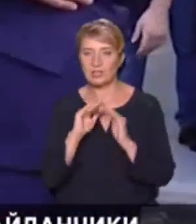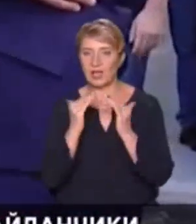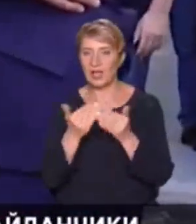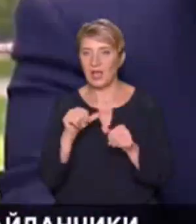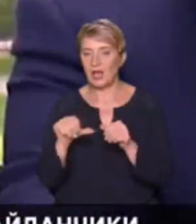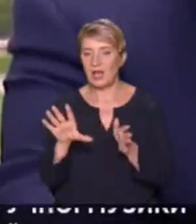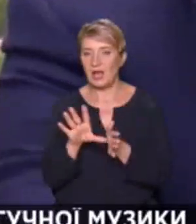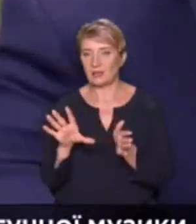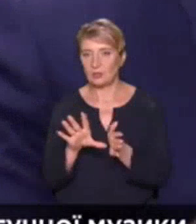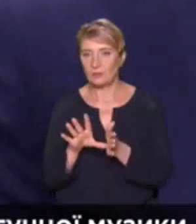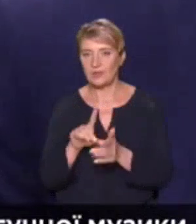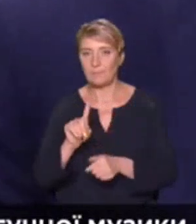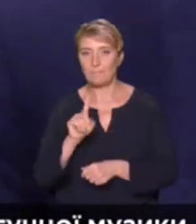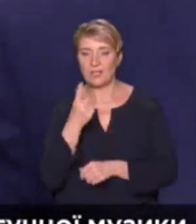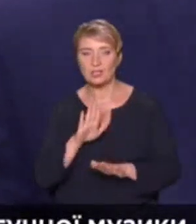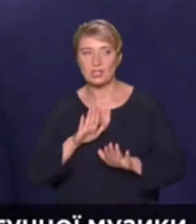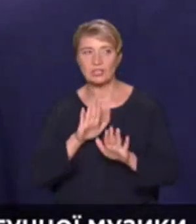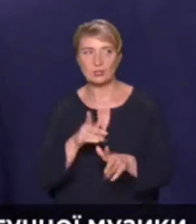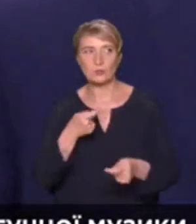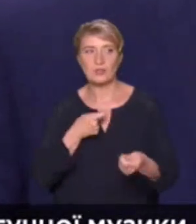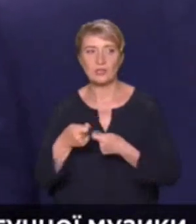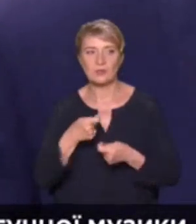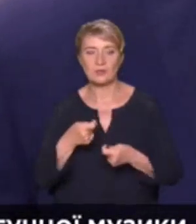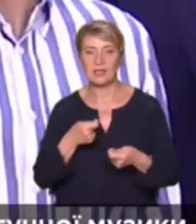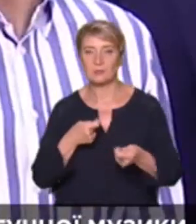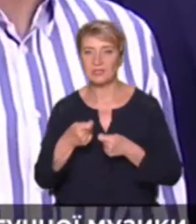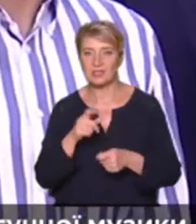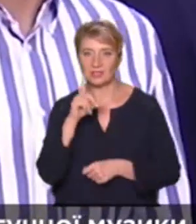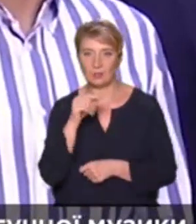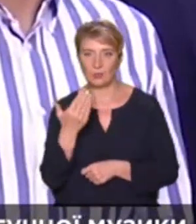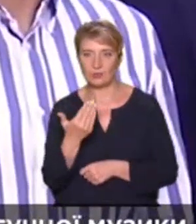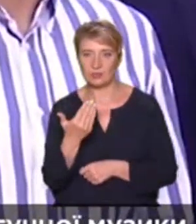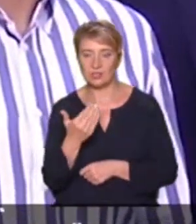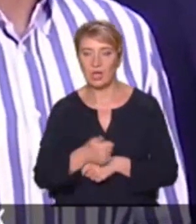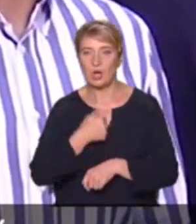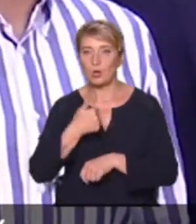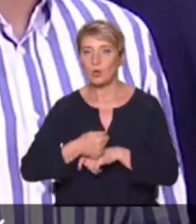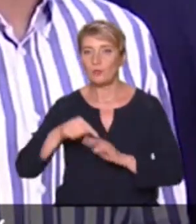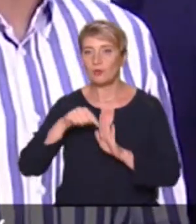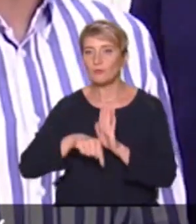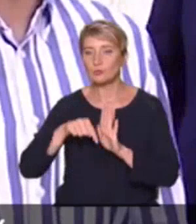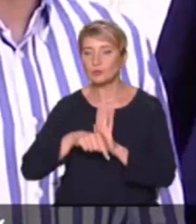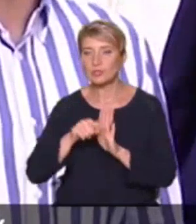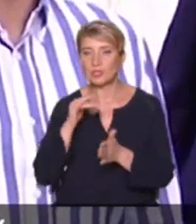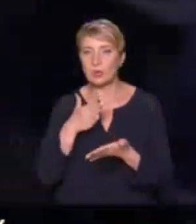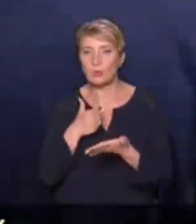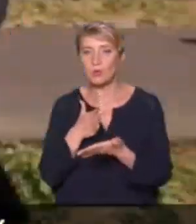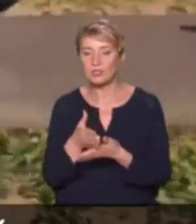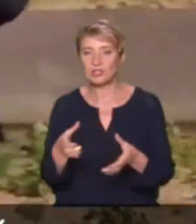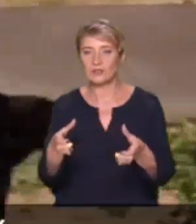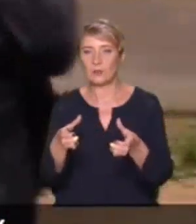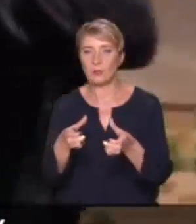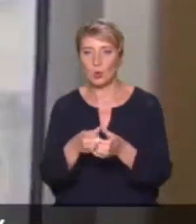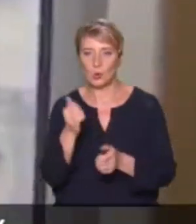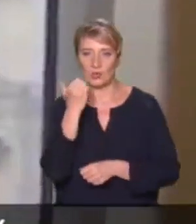2016-го Кирієнко – перший заступник керівника адміністрації Путіна, фактичний голова внутрішньополітичного блоку Кремля.